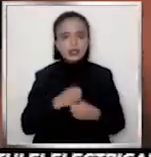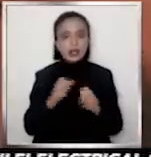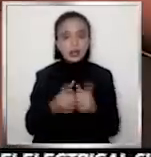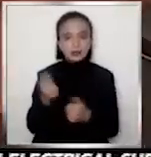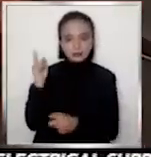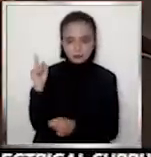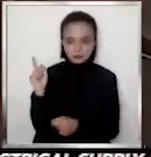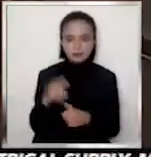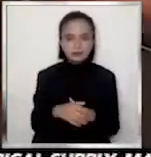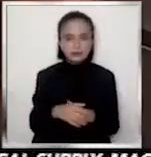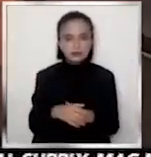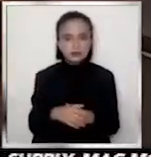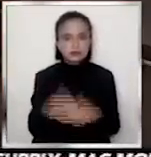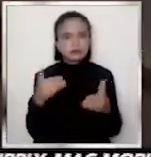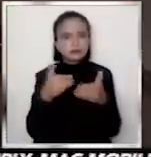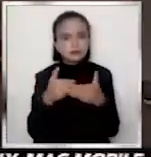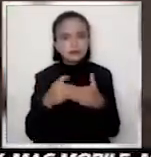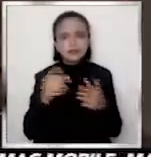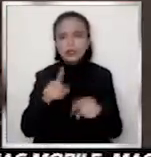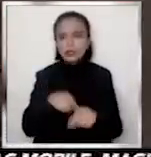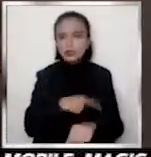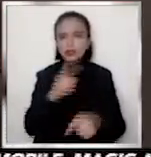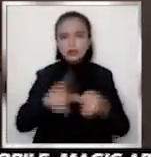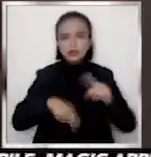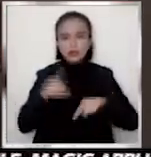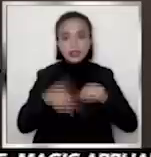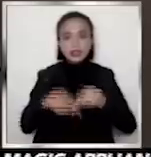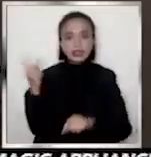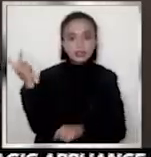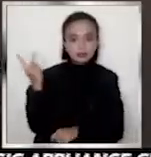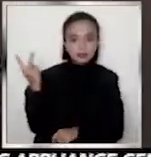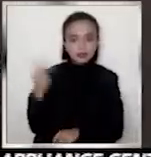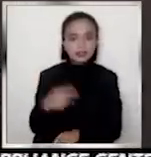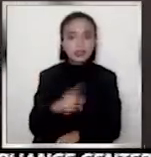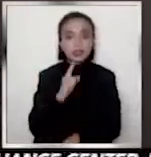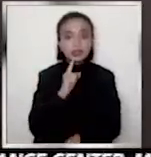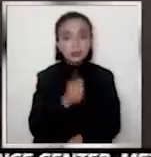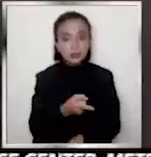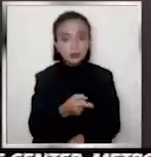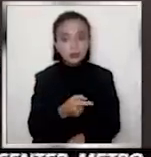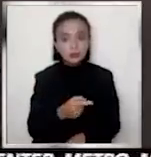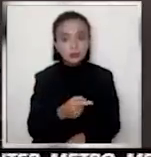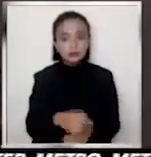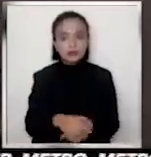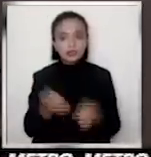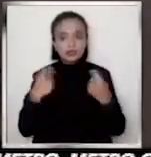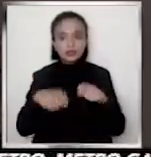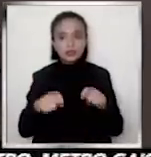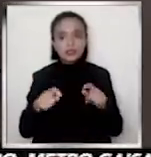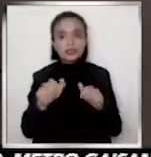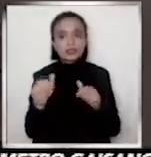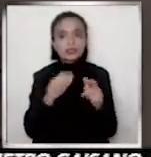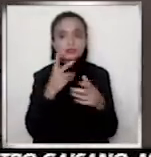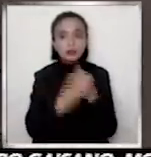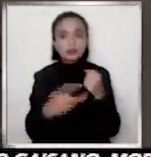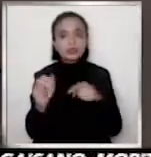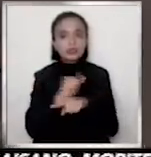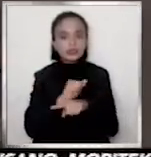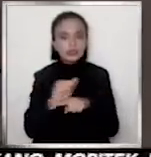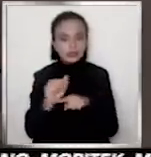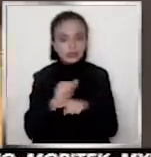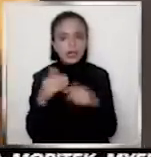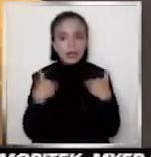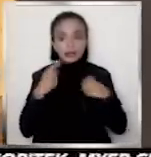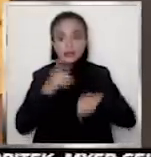at matagal na magkaibigan sina Ashley at Michael. Katunayan, sabay sila nag-training noong kabataan nila. May pagkakataong sabay din